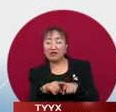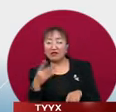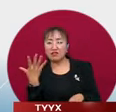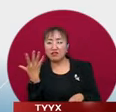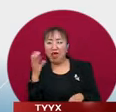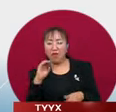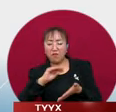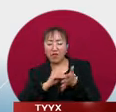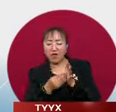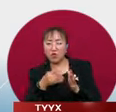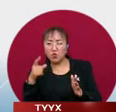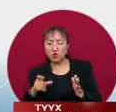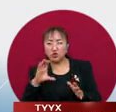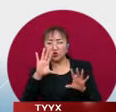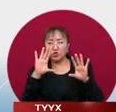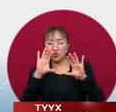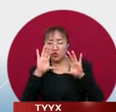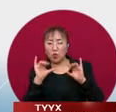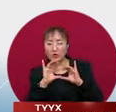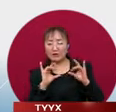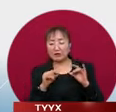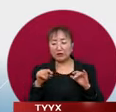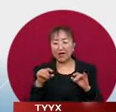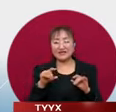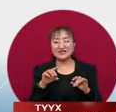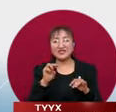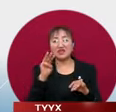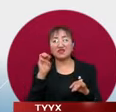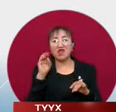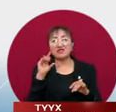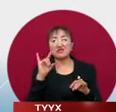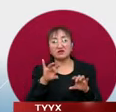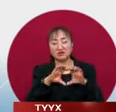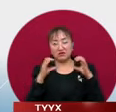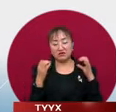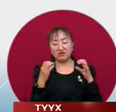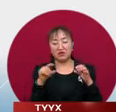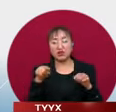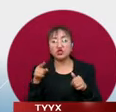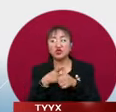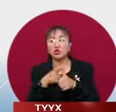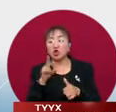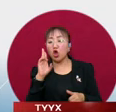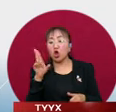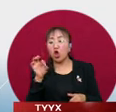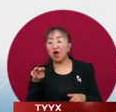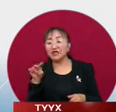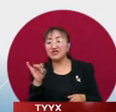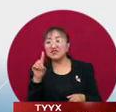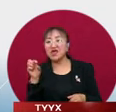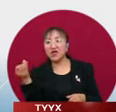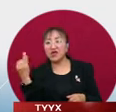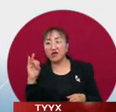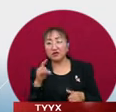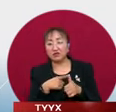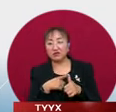хүний суудалтай амфитеатр бий болсон байна. Тэгвэл энэ амфитеатрыг Колизей гэж нэрлэдэг. Колизей амфитеатрт юу